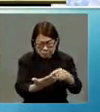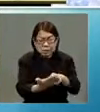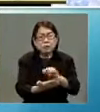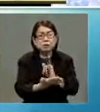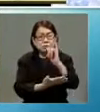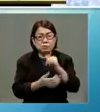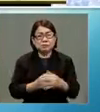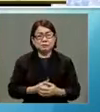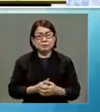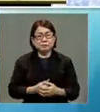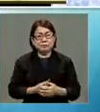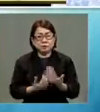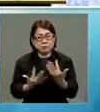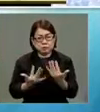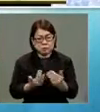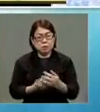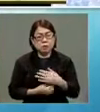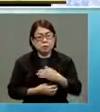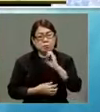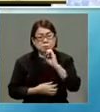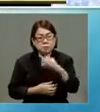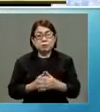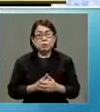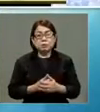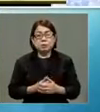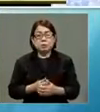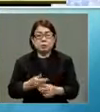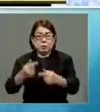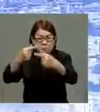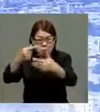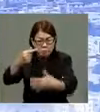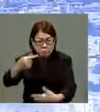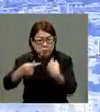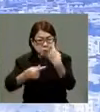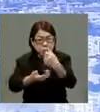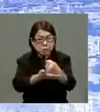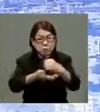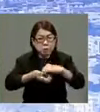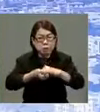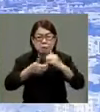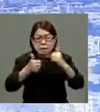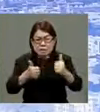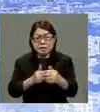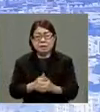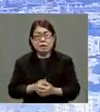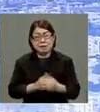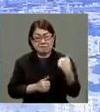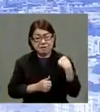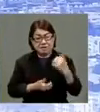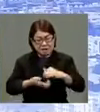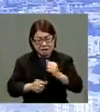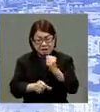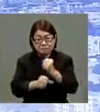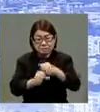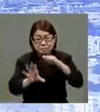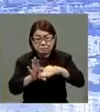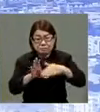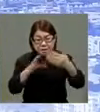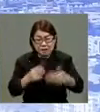ะครับว่าได้รับความร่วมมือจากทุกท่านเป็นอย่างไรข้อดีของตรงนี้อีกอันหนึ่งก็คือว่าถ้าท่